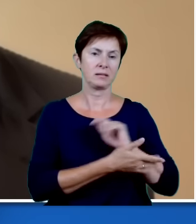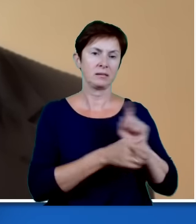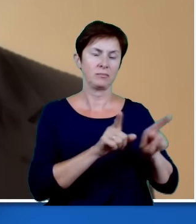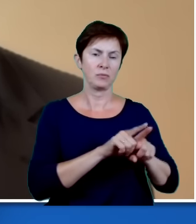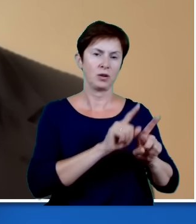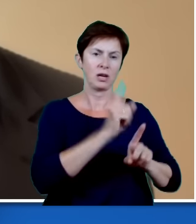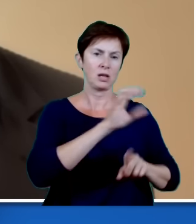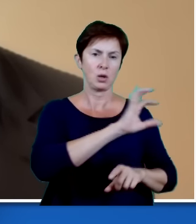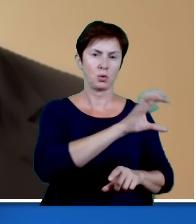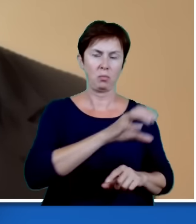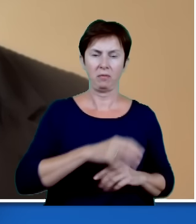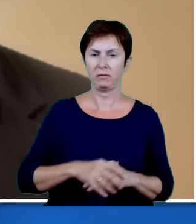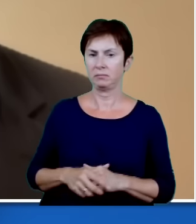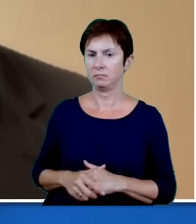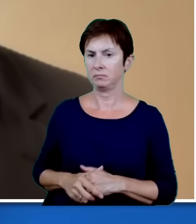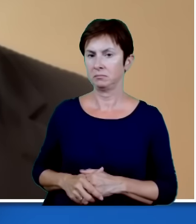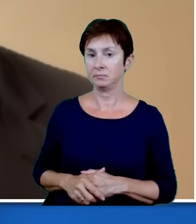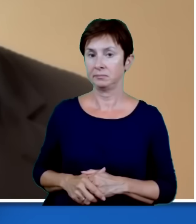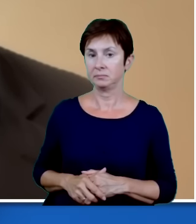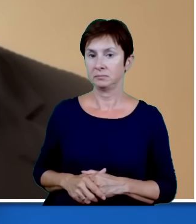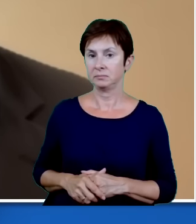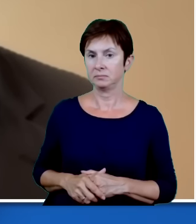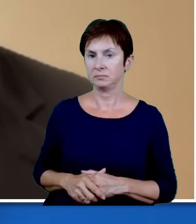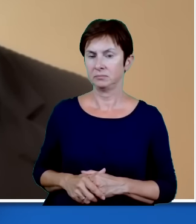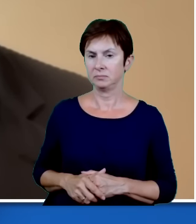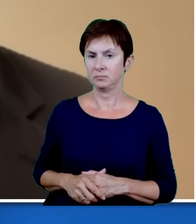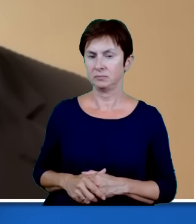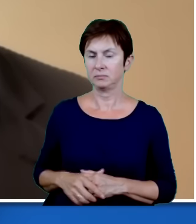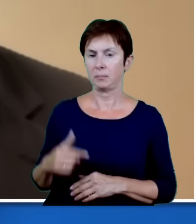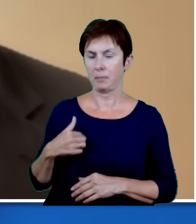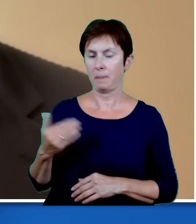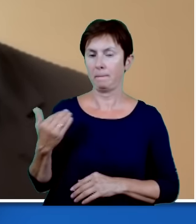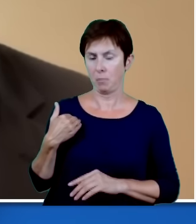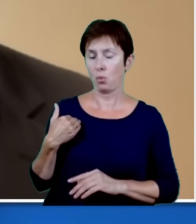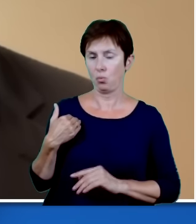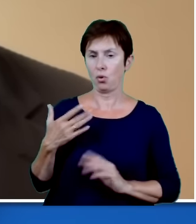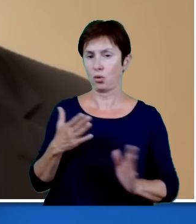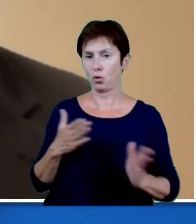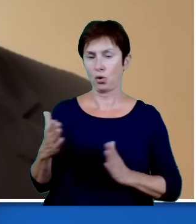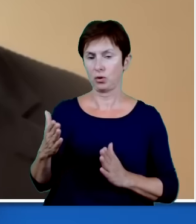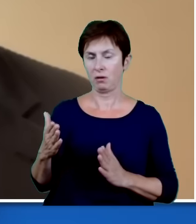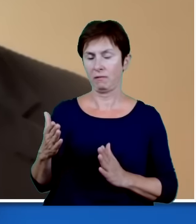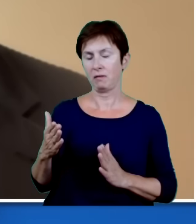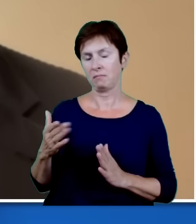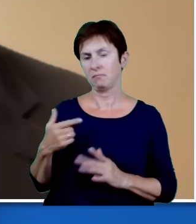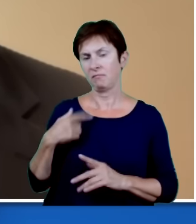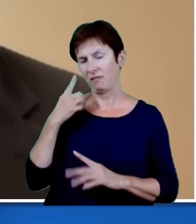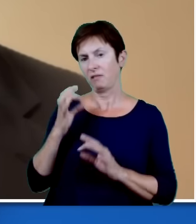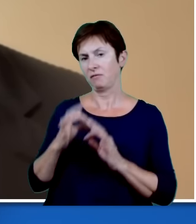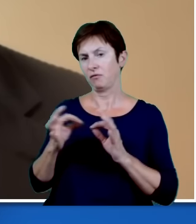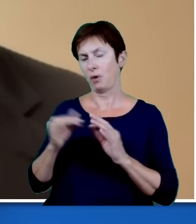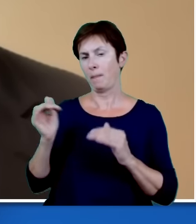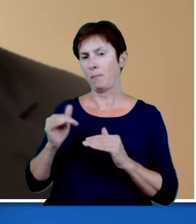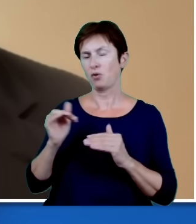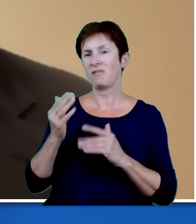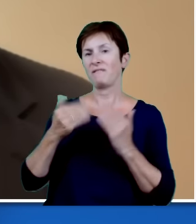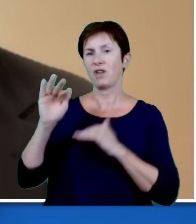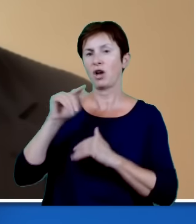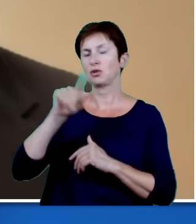ugrupowań my byliśmy gotowi biorąc pod uwagę możliwe większości